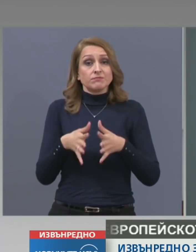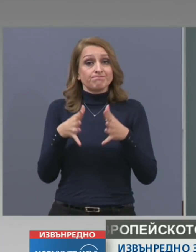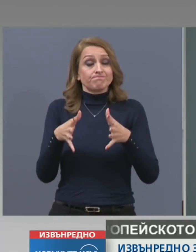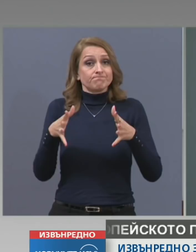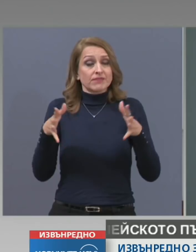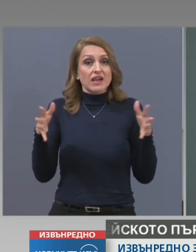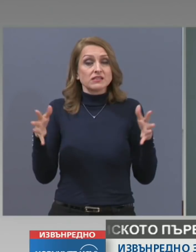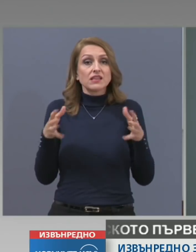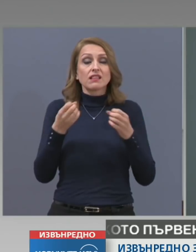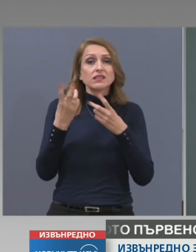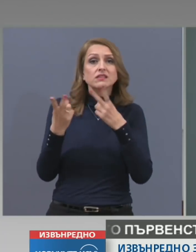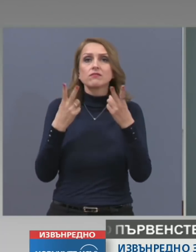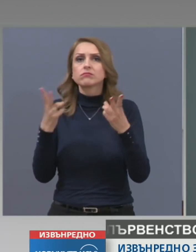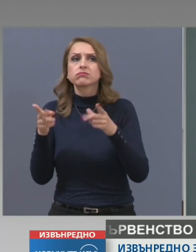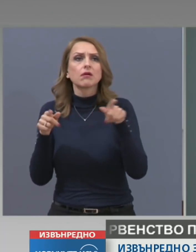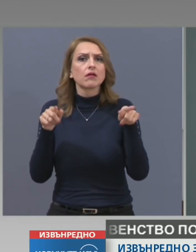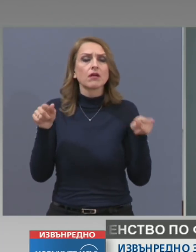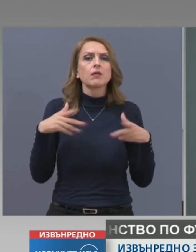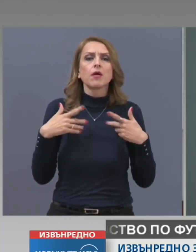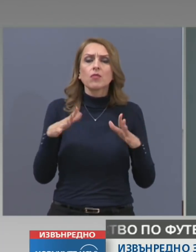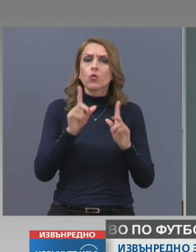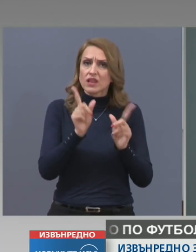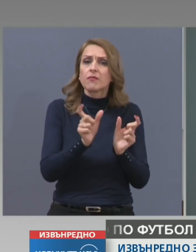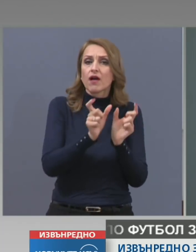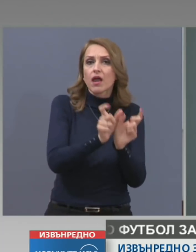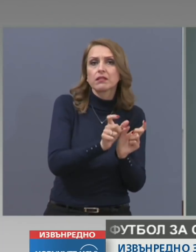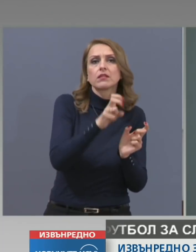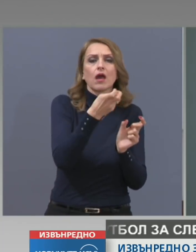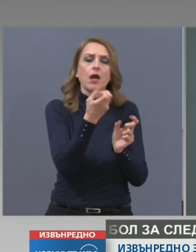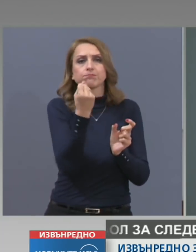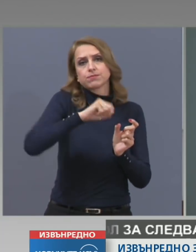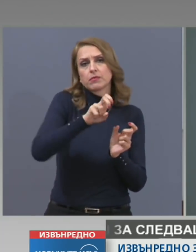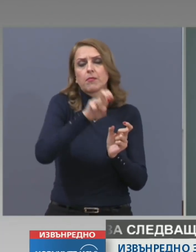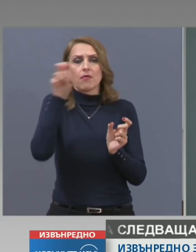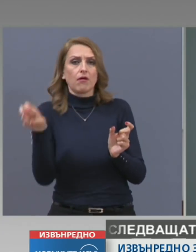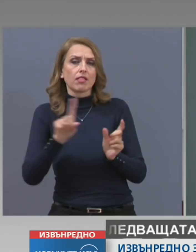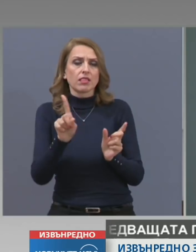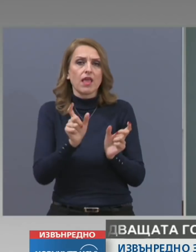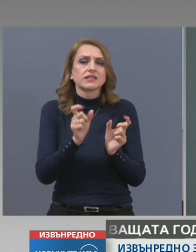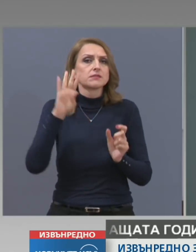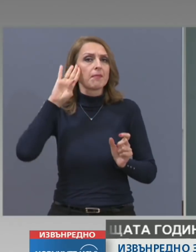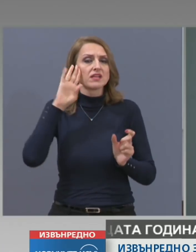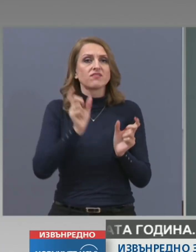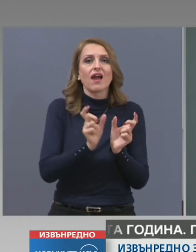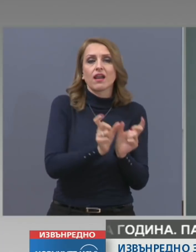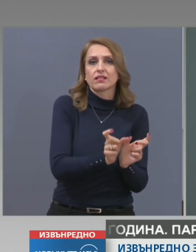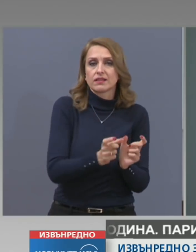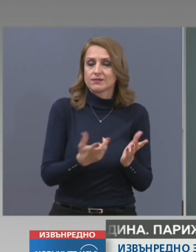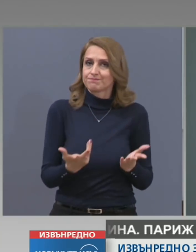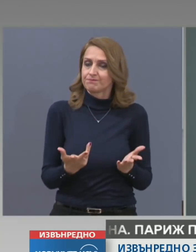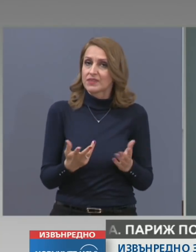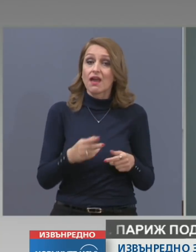на констатирани нарушения на карантинните мероприятия от граждани. Естествено, във всеки един такъв случай